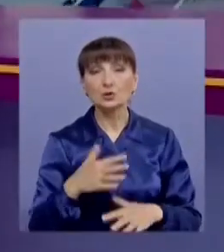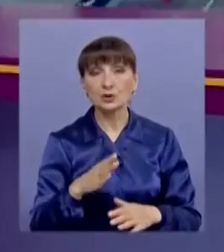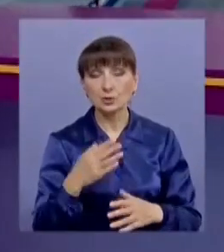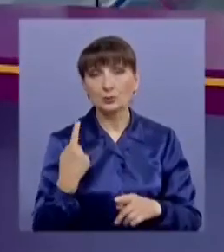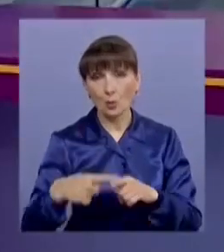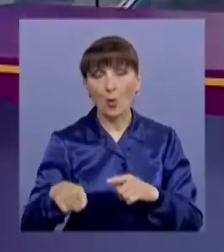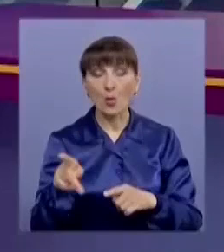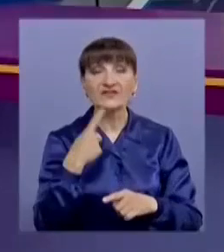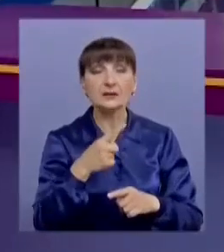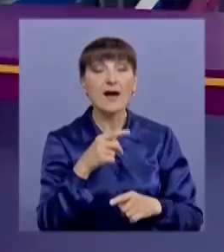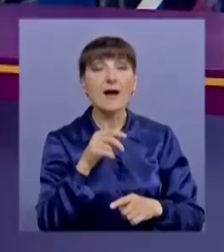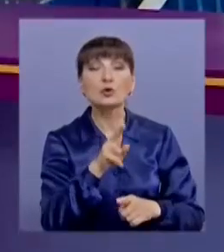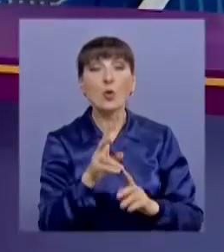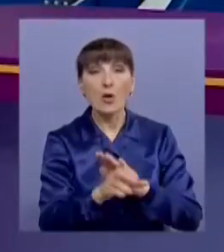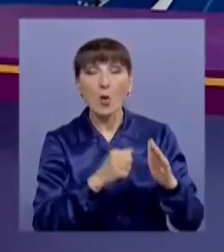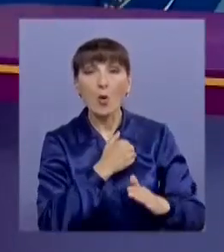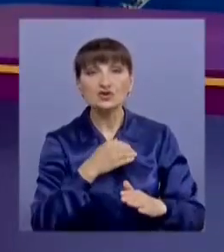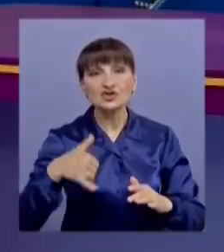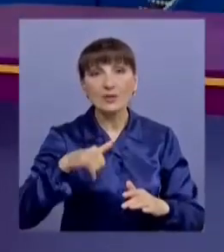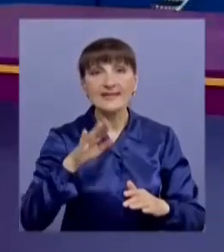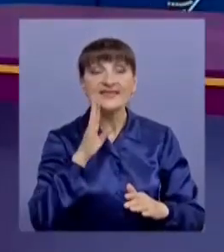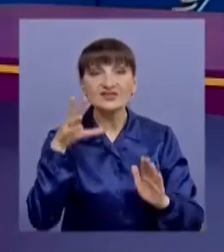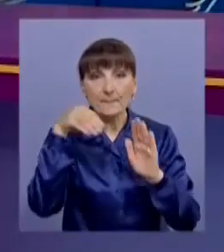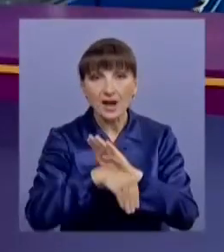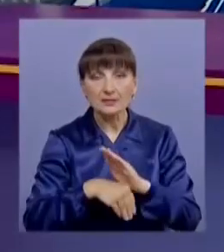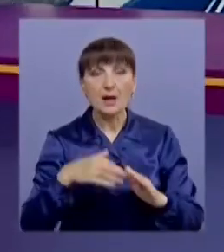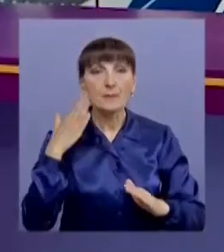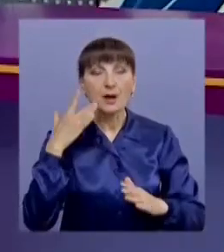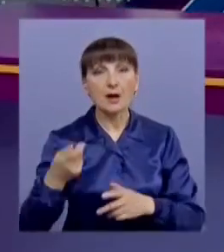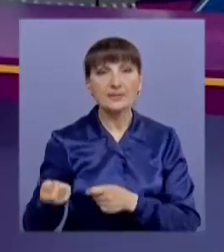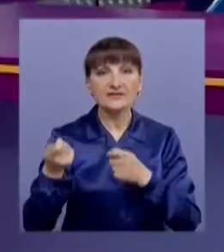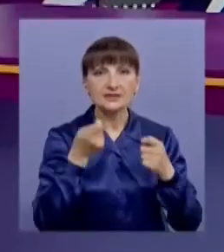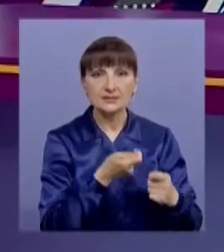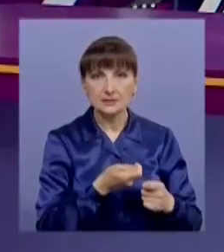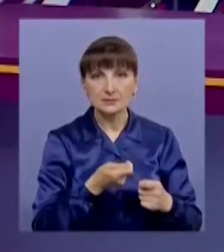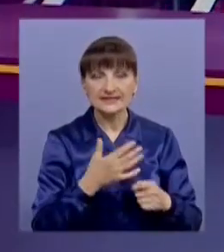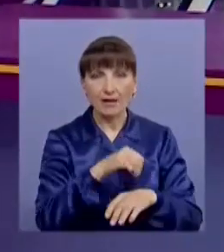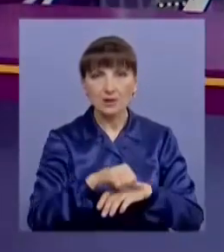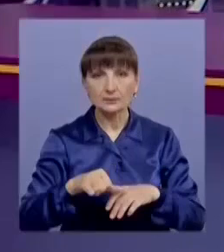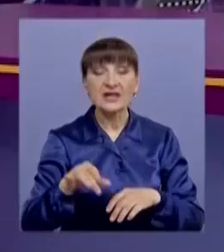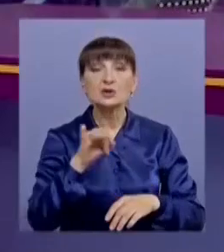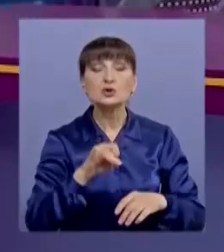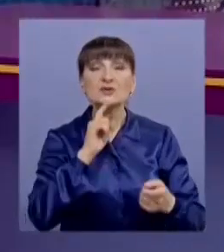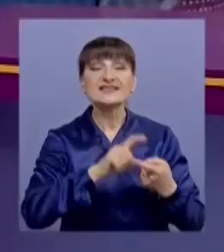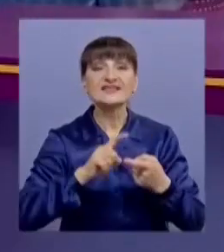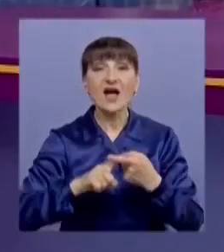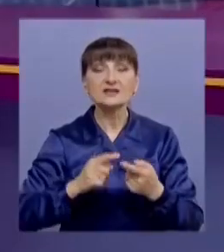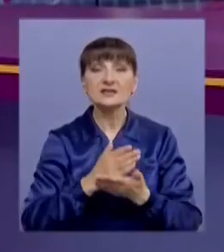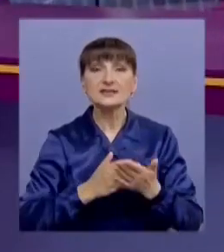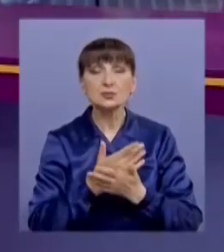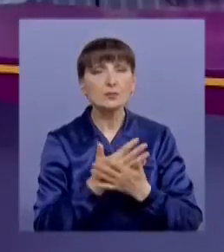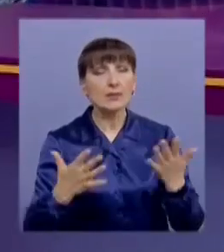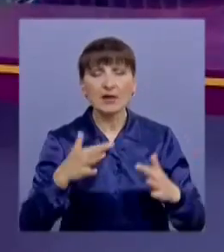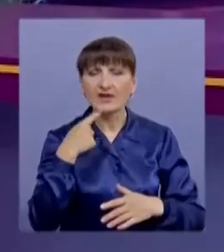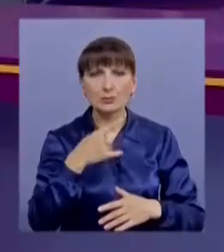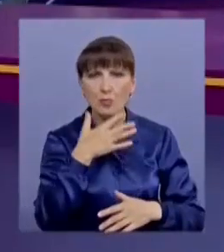рассказывает. Похитители спрятали в чемодане девочку и таким образом пытались перевести живой багаж. Историй, связанных со службой, много,